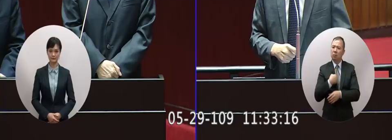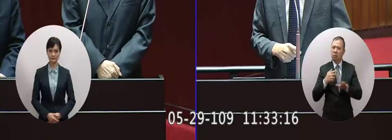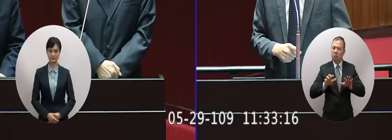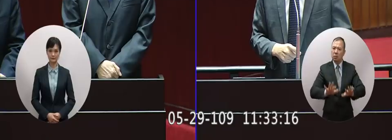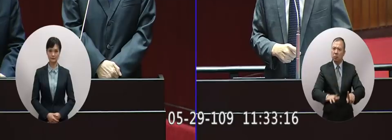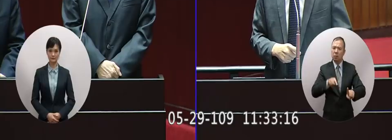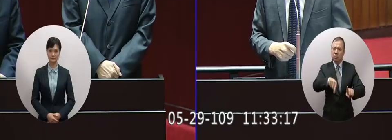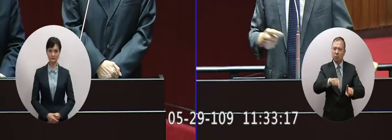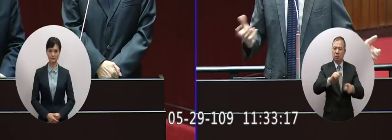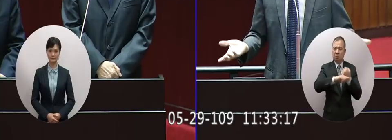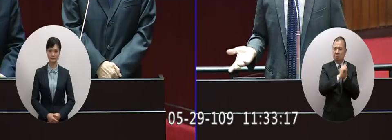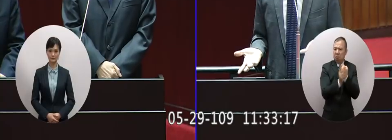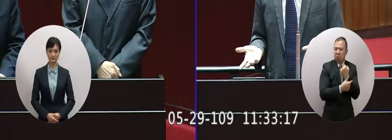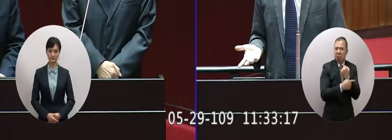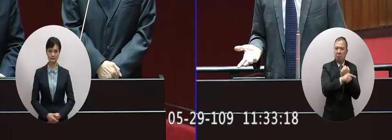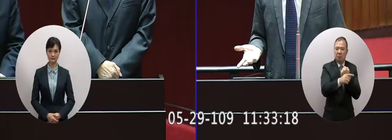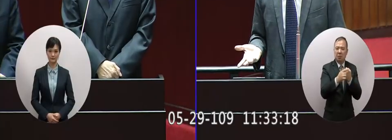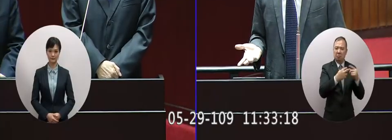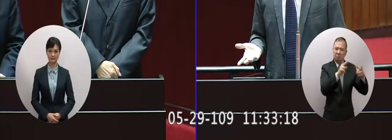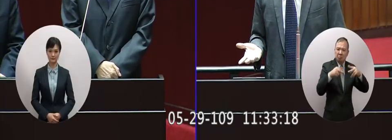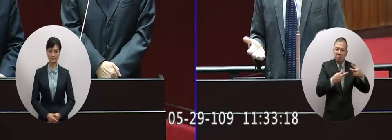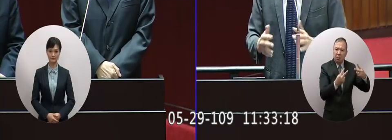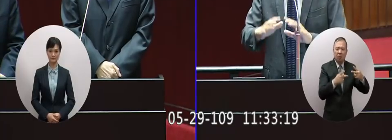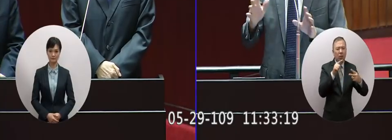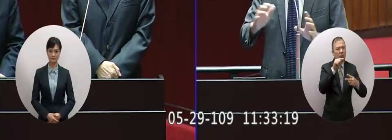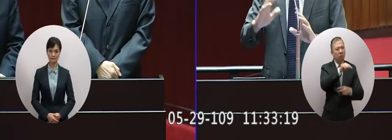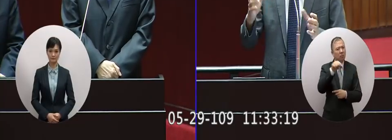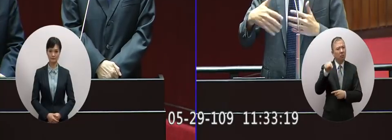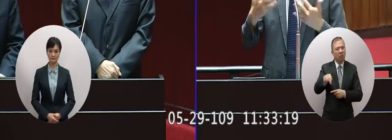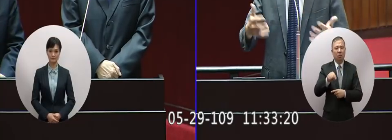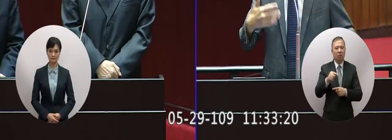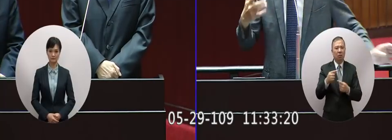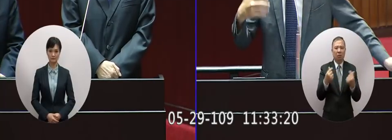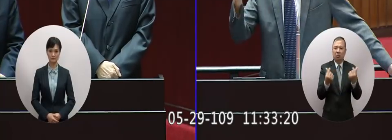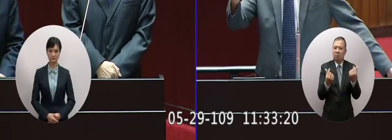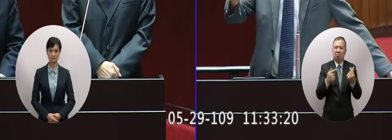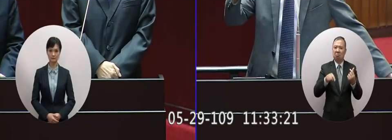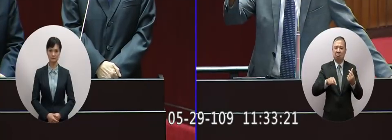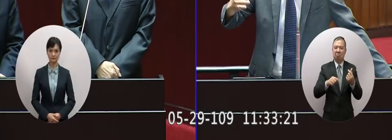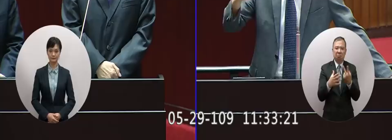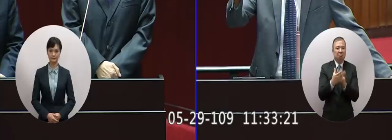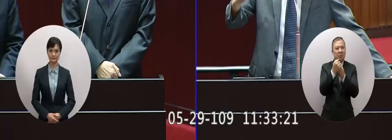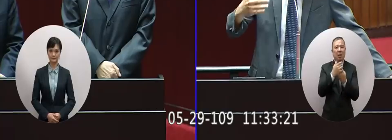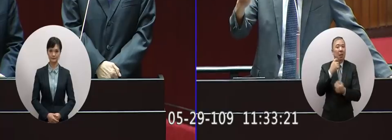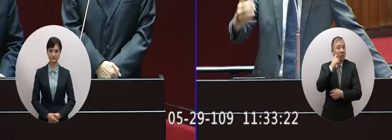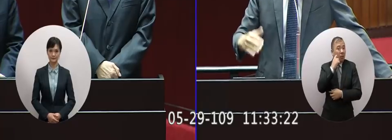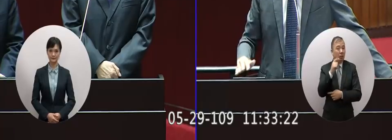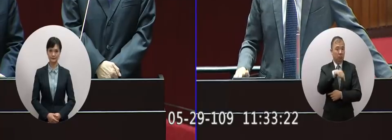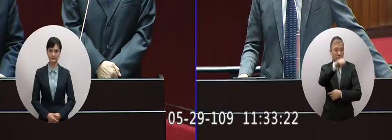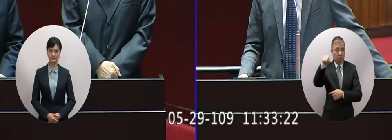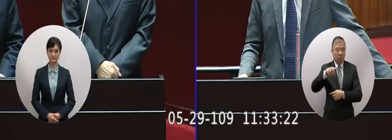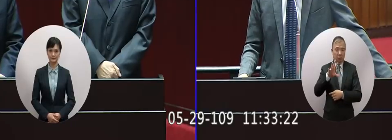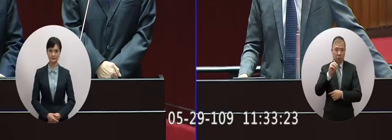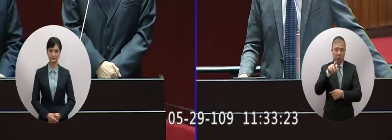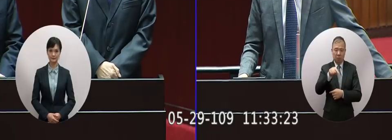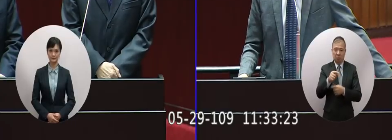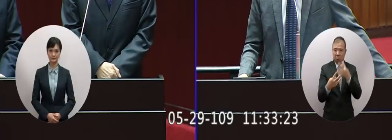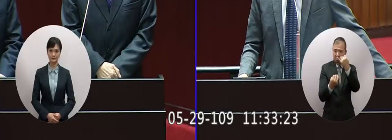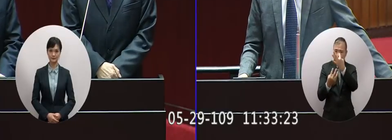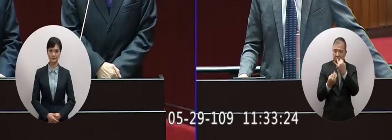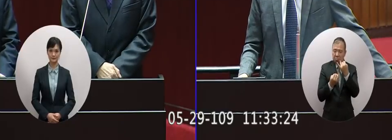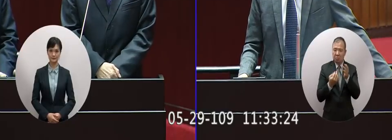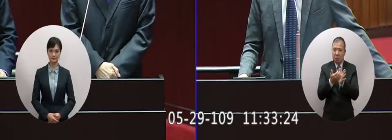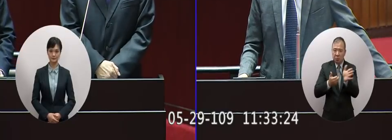那个大选，所以这就是个问题。所以我不知道现在大家有没有预想到这个时程上的这个问